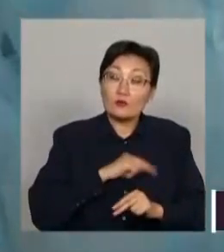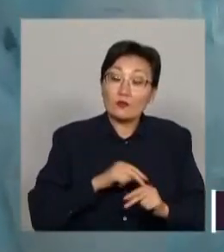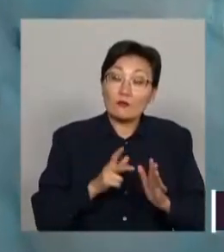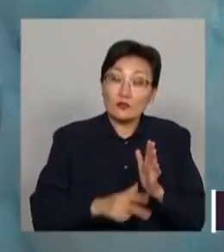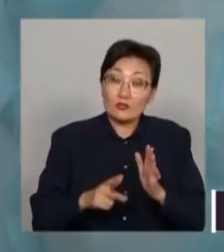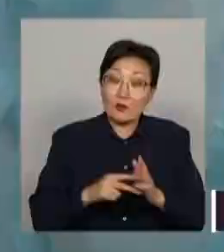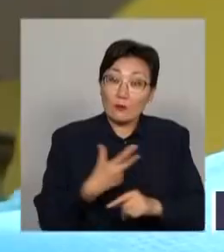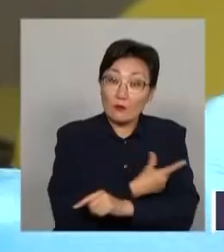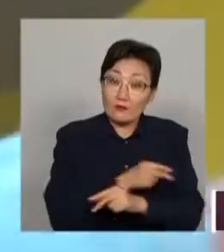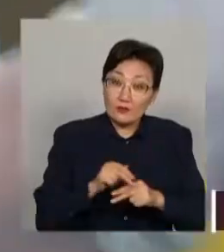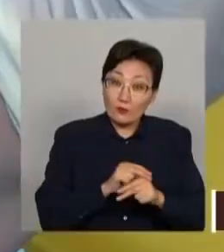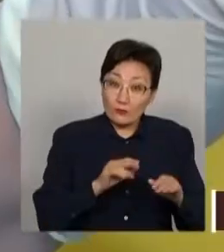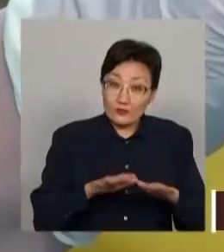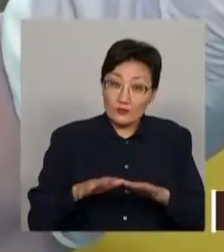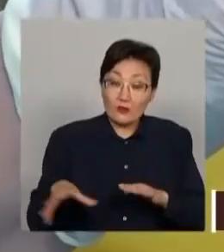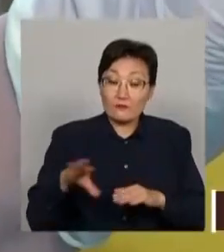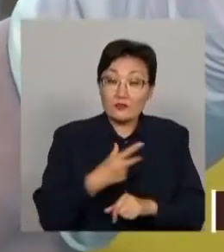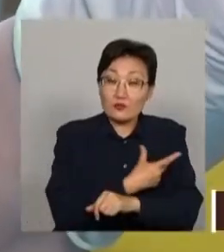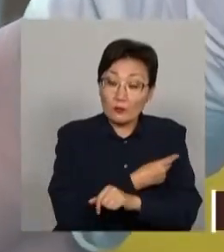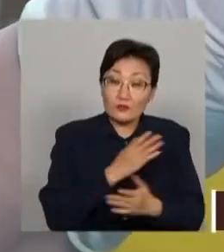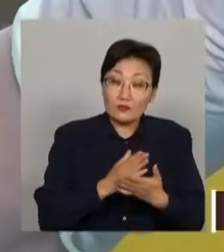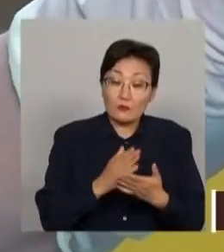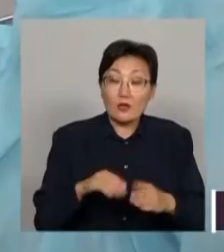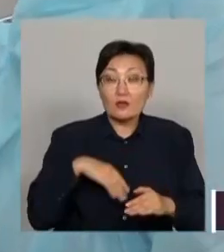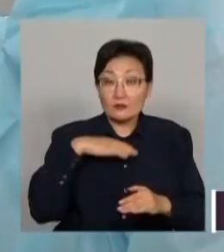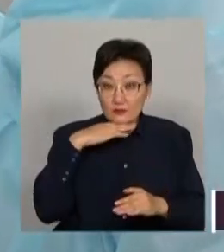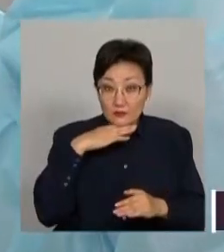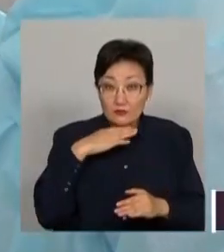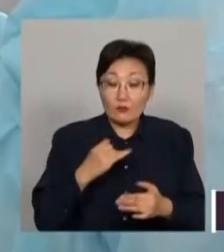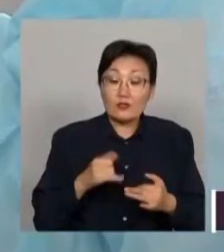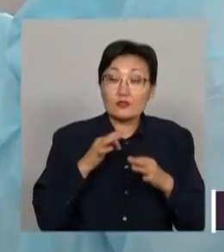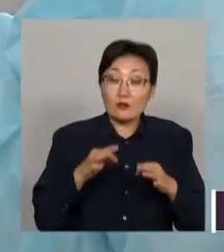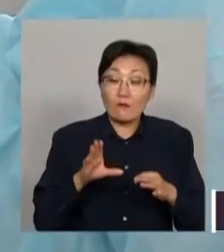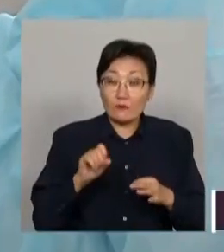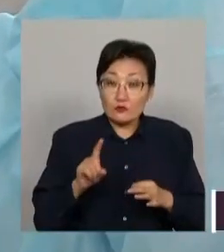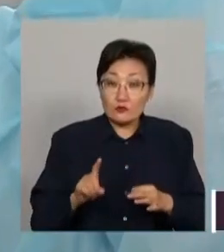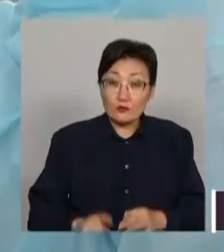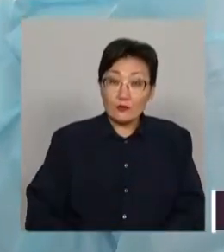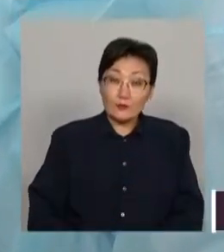88 прививочных пунктов. Все вакцины имеются в достаточном количестве, отметили в ВОЗ.